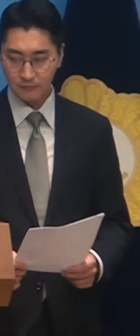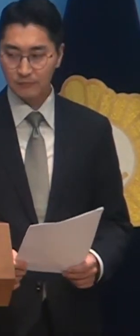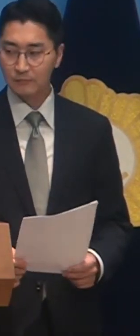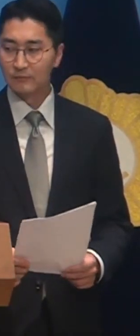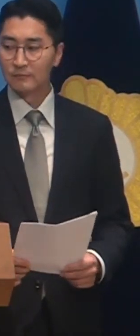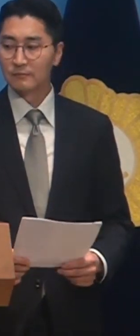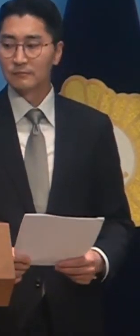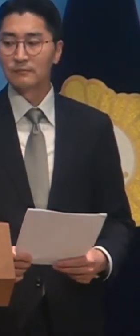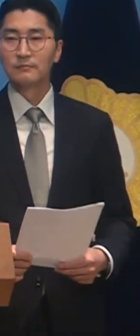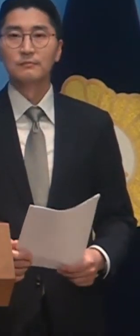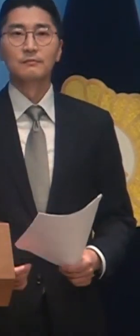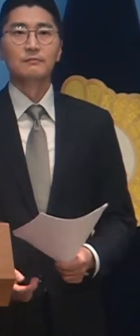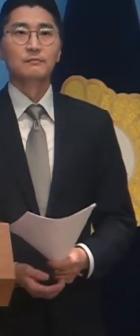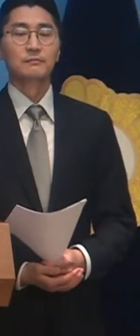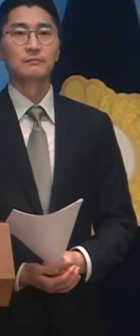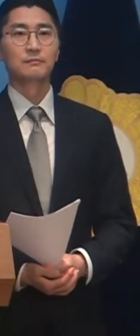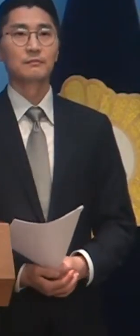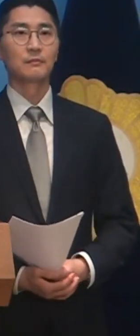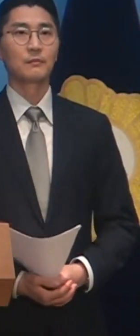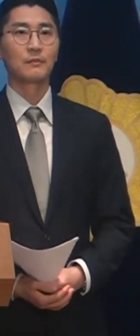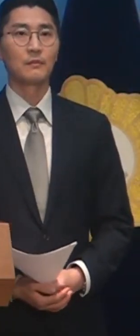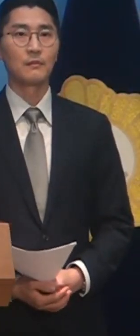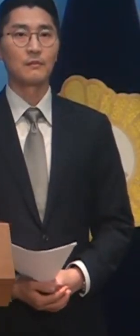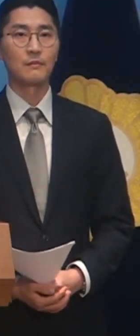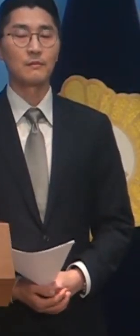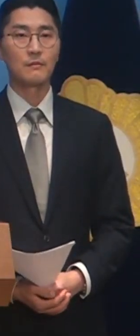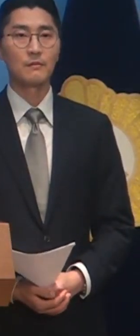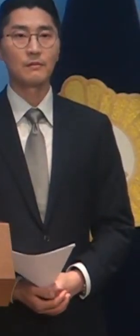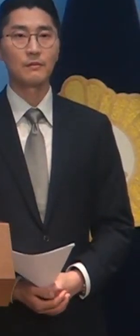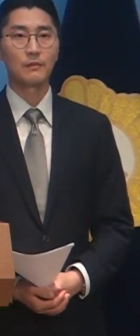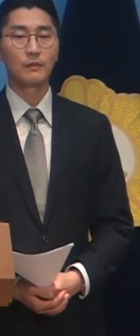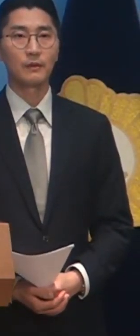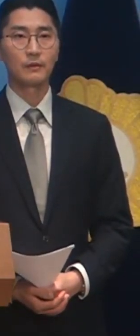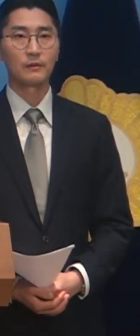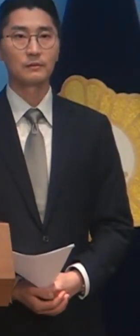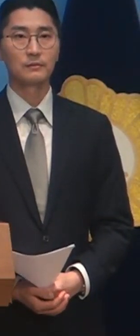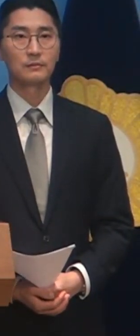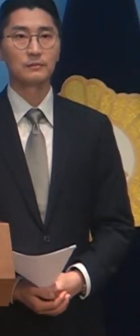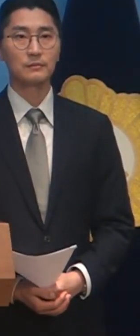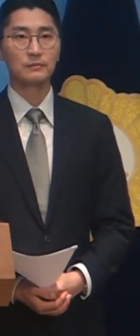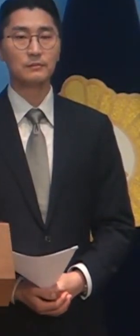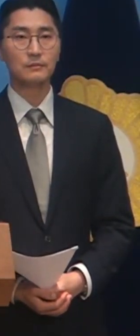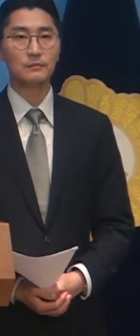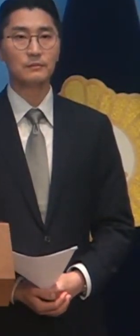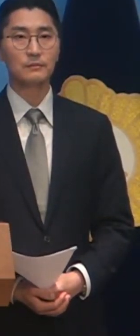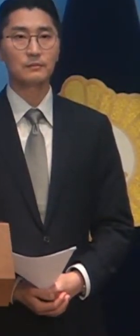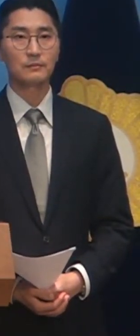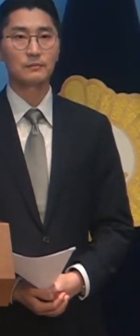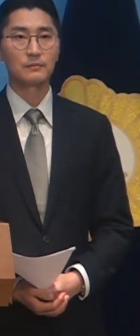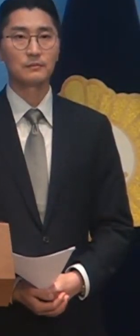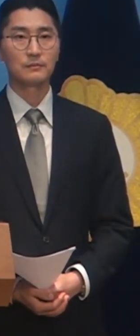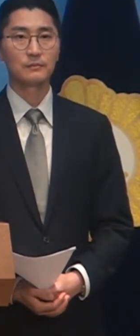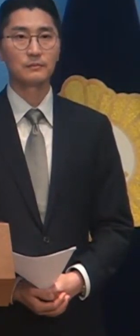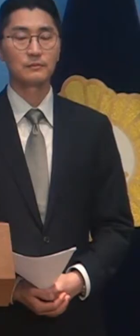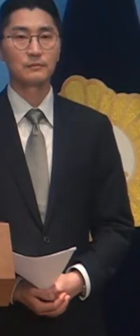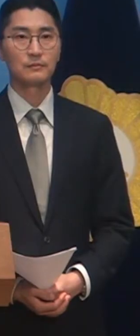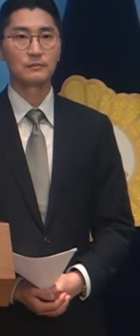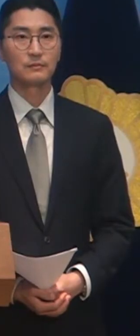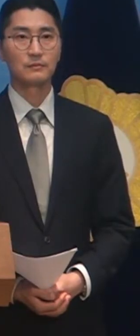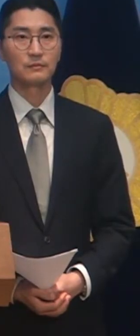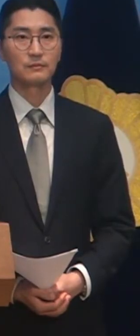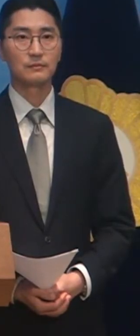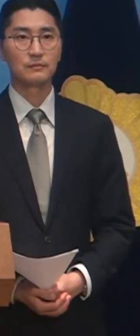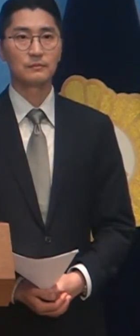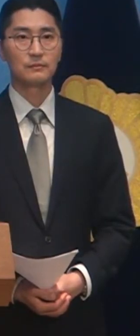국가수사위원회 등의 신설을 명분삼아 검찰의 수사기능을 정면 박탈하고 형사사법체계를